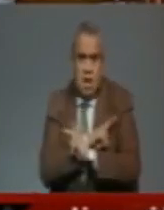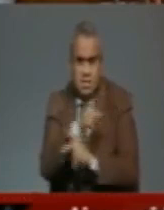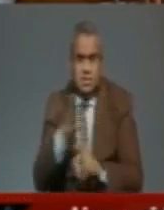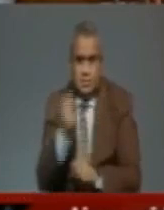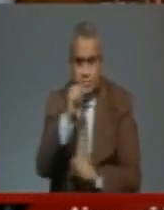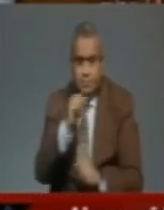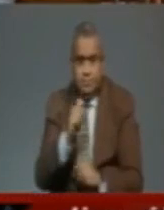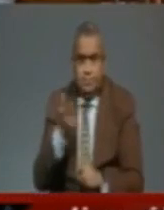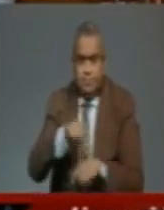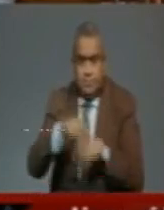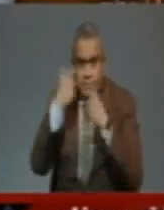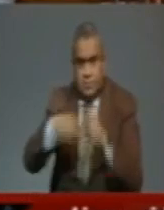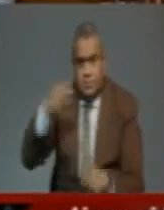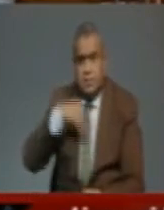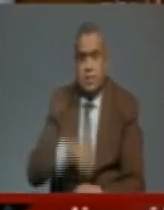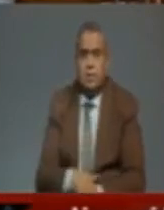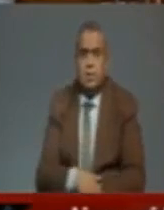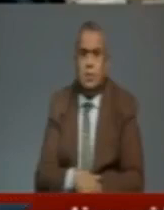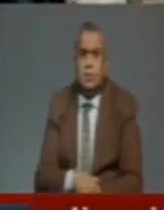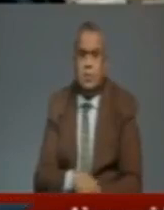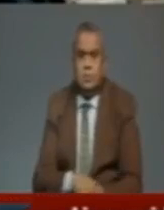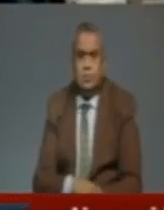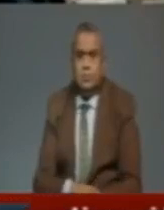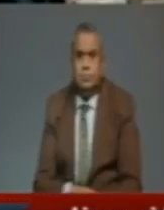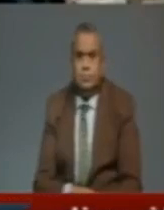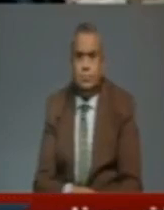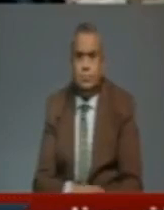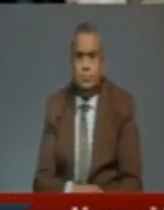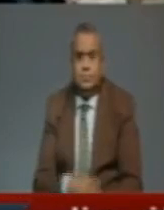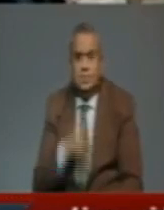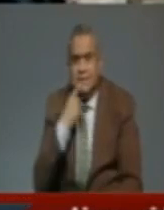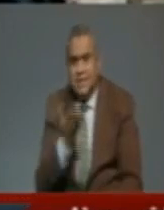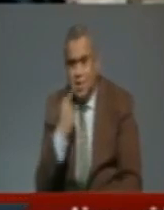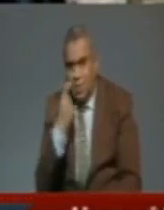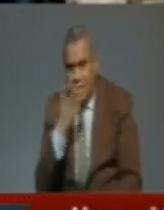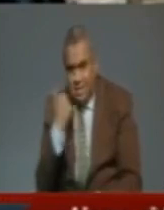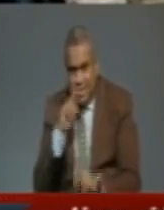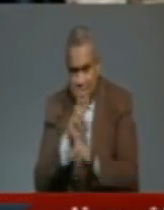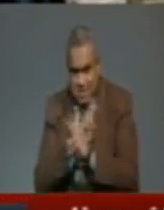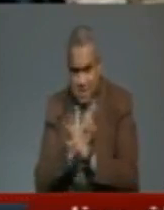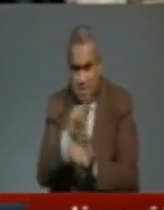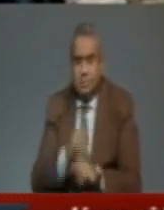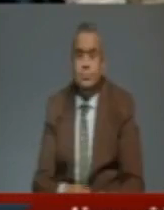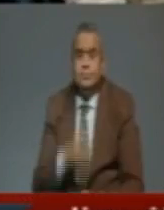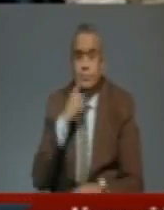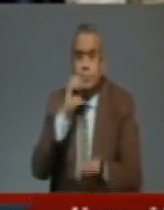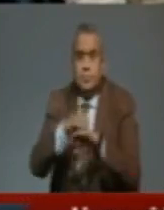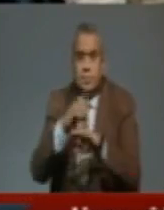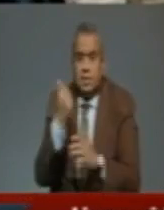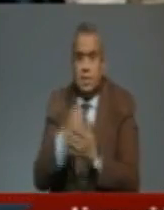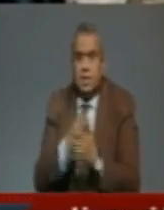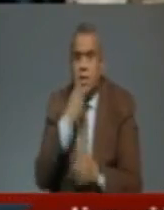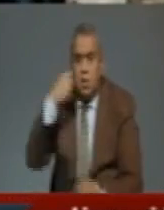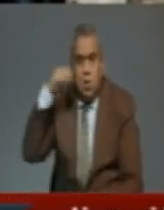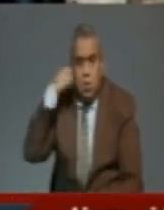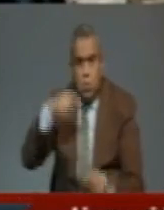محطة تحيا مصر يا فندم، نرجع خطوة وسيبنا نقول التعليق ده تحت امرك. انا بس عايز اقول لكم ايه، هو كامل بيقول ايه، هنا